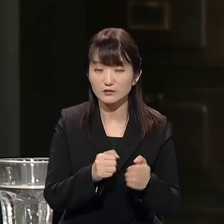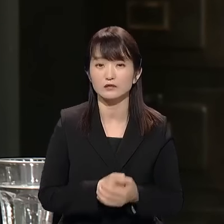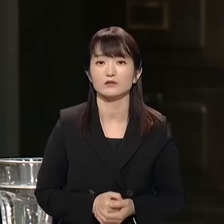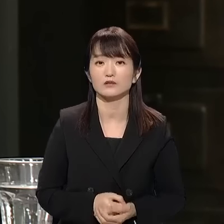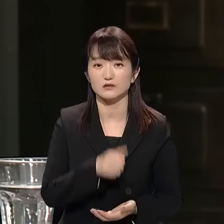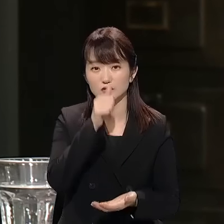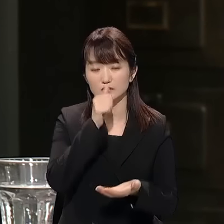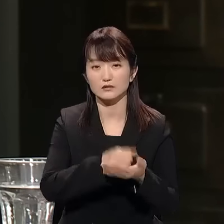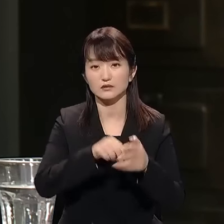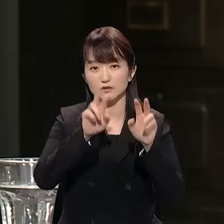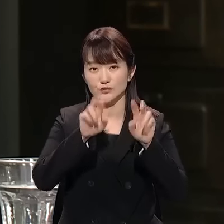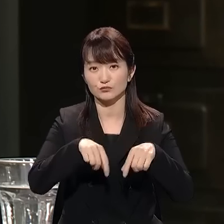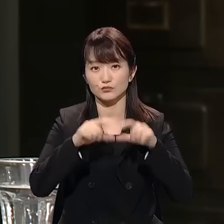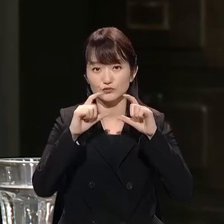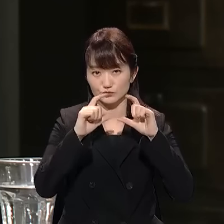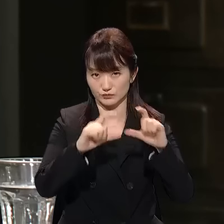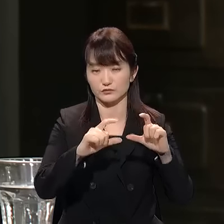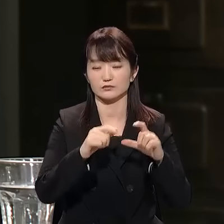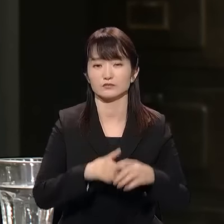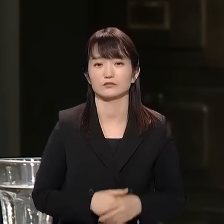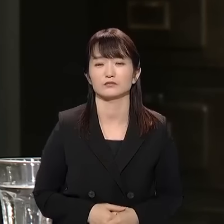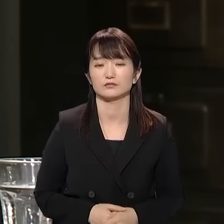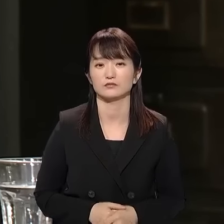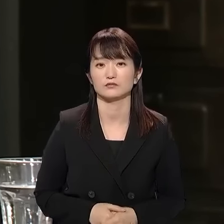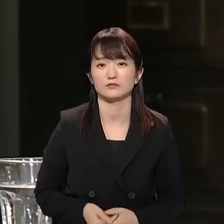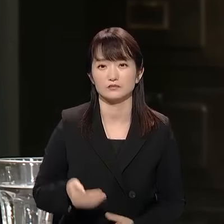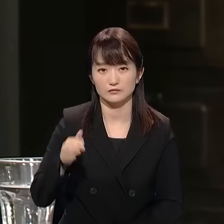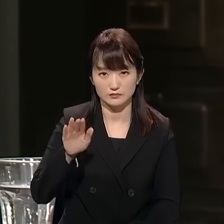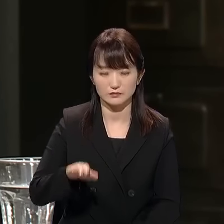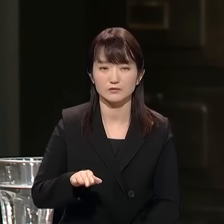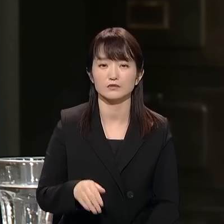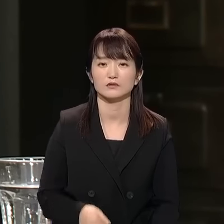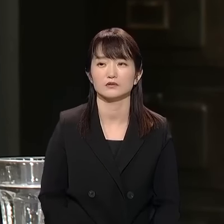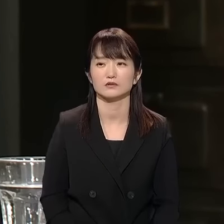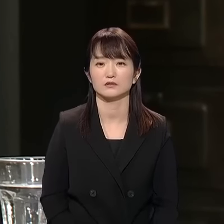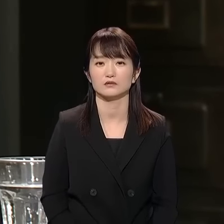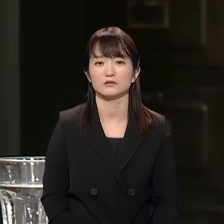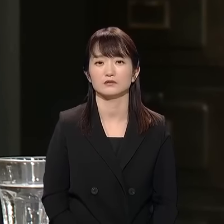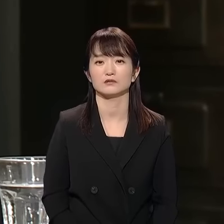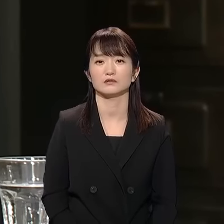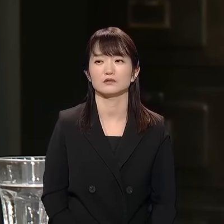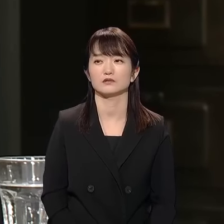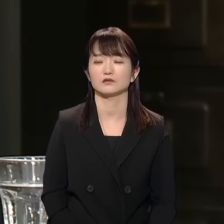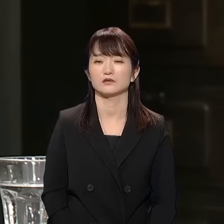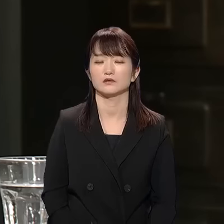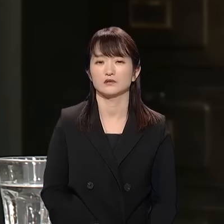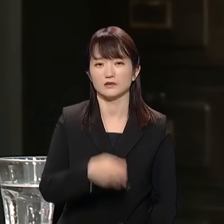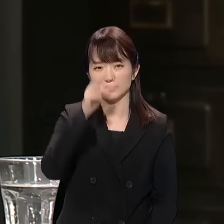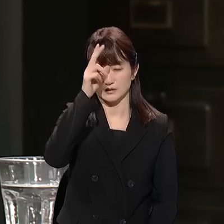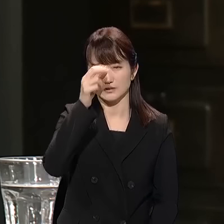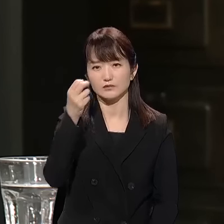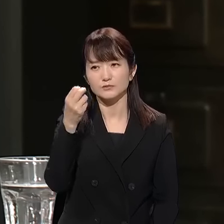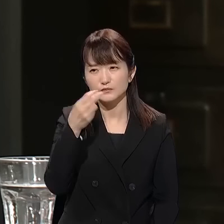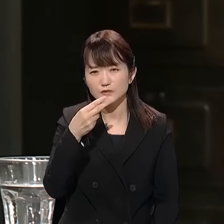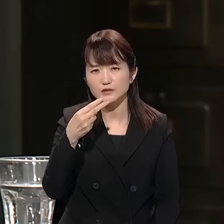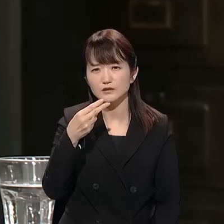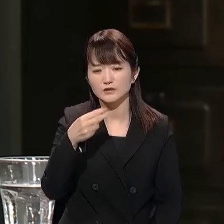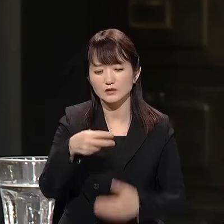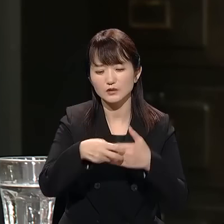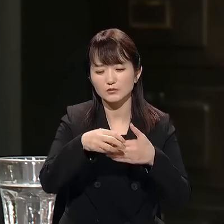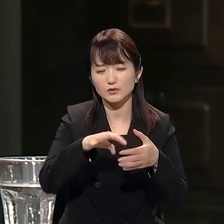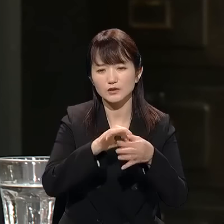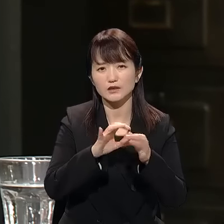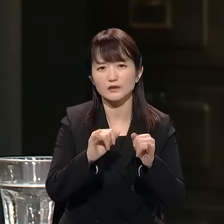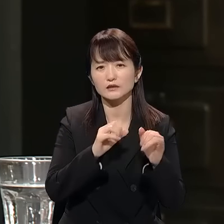무혐의 판정을 받았다는 거 아닙니까 자 그런데 말이죠 어 경찰과 병원 관계자의